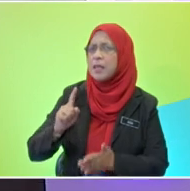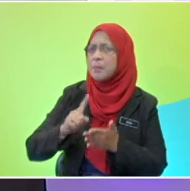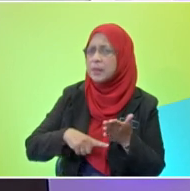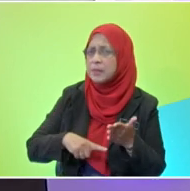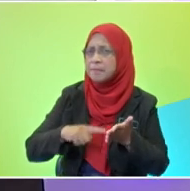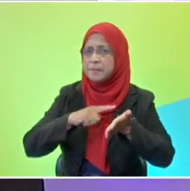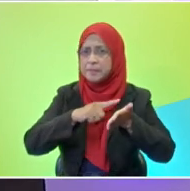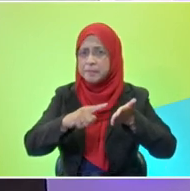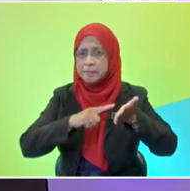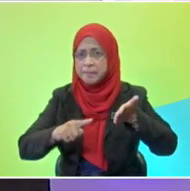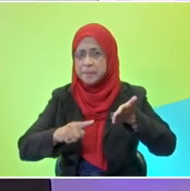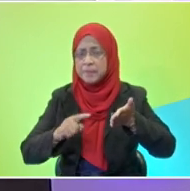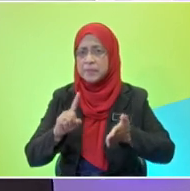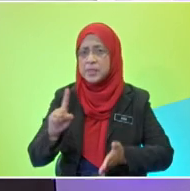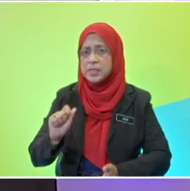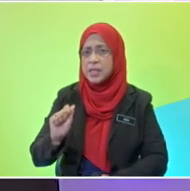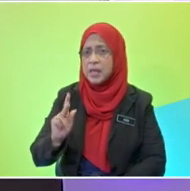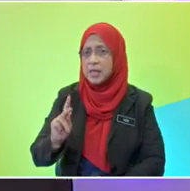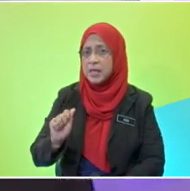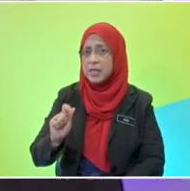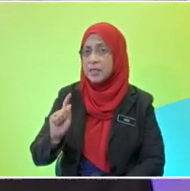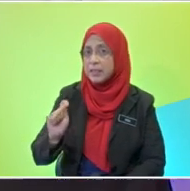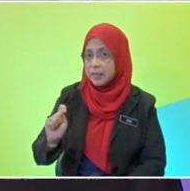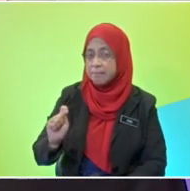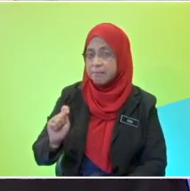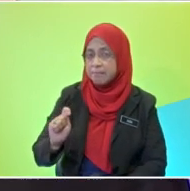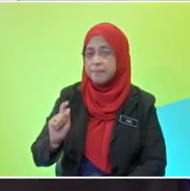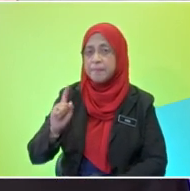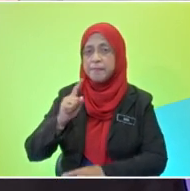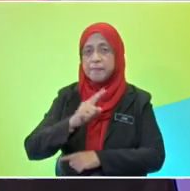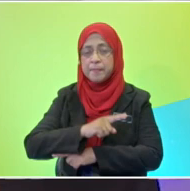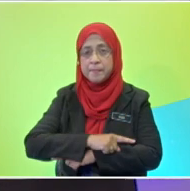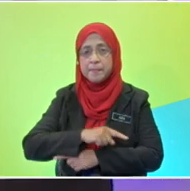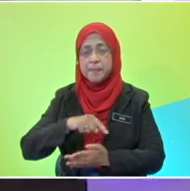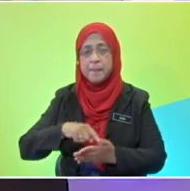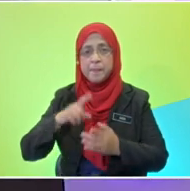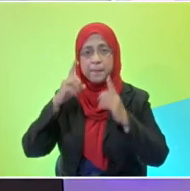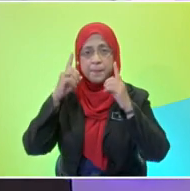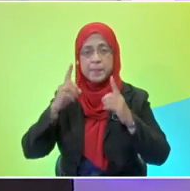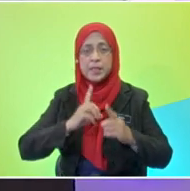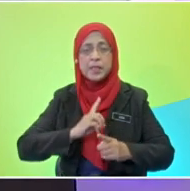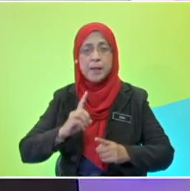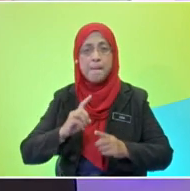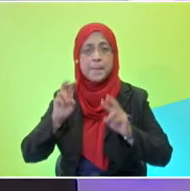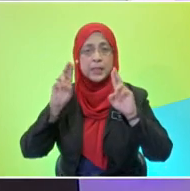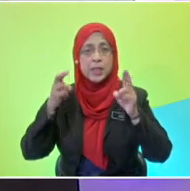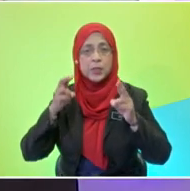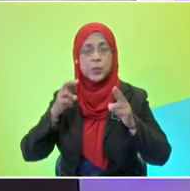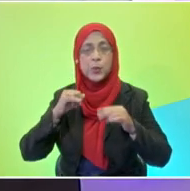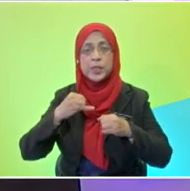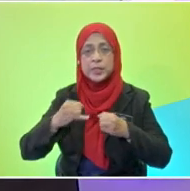kali ini kita akan belajar dalam tajuk ya pelajaran 17 pendidikan Islam yang bertajuk